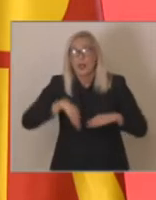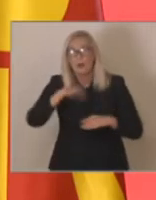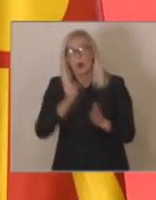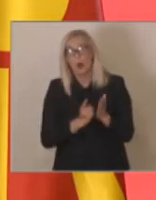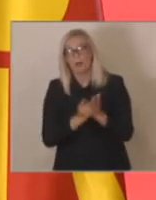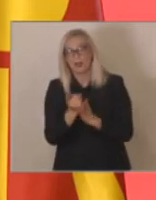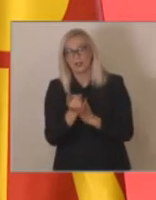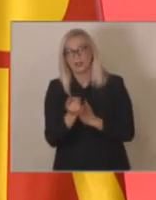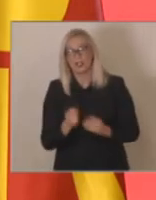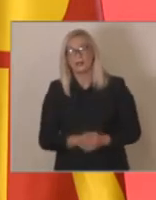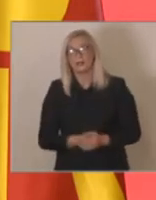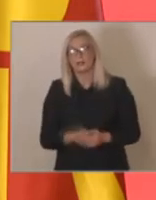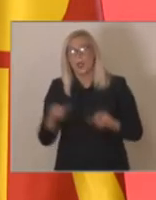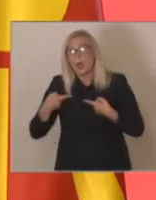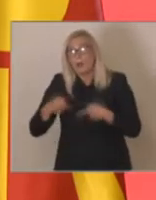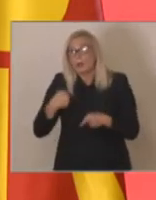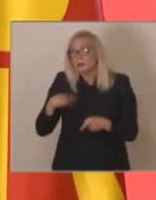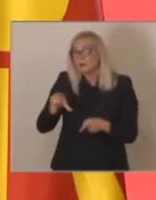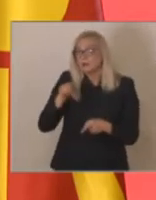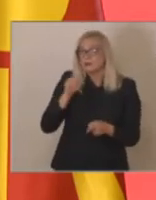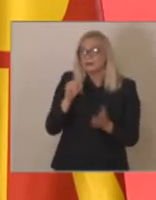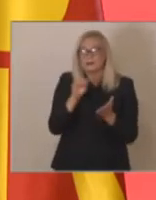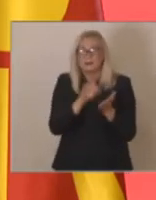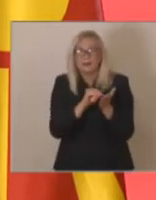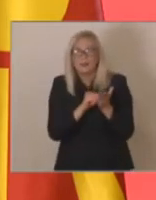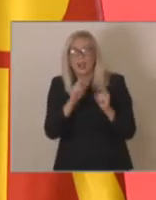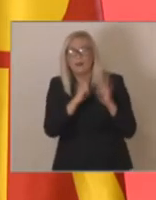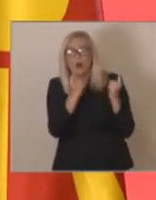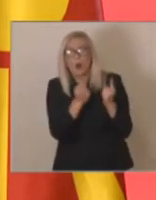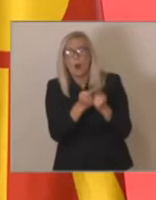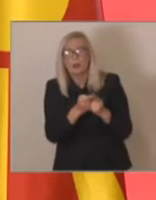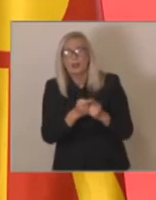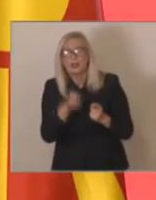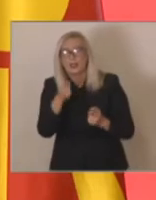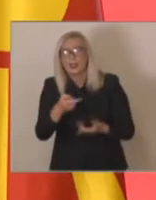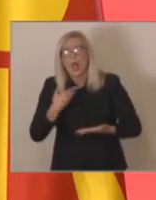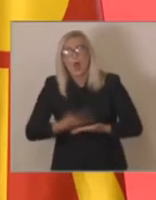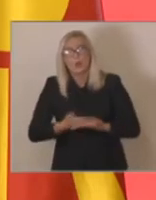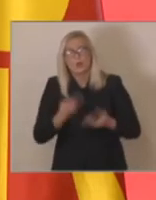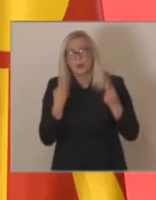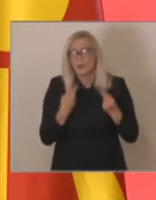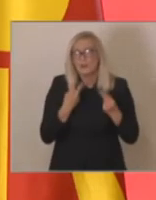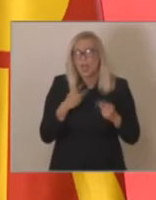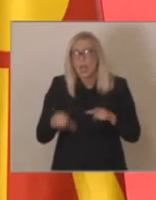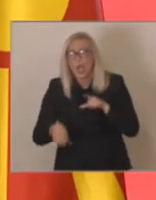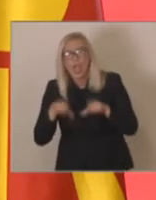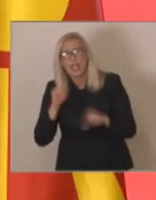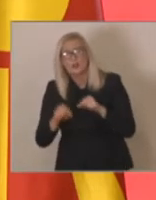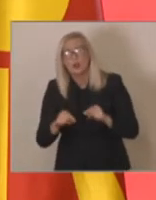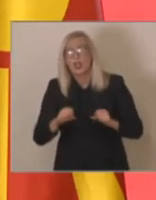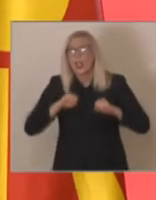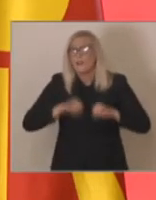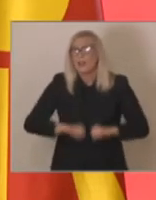резултати. Посебно се извојуваат наодите во областите фундаментални вредности, избори, владење на